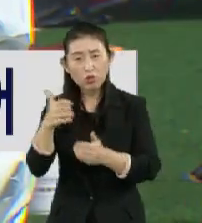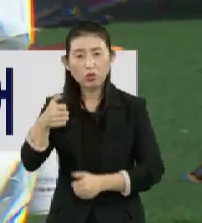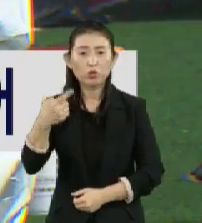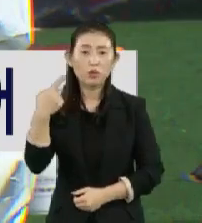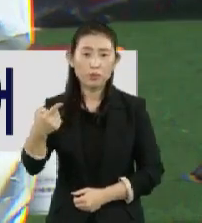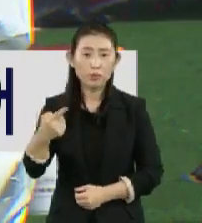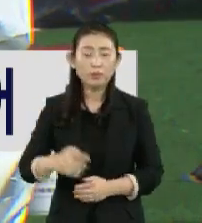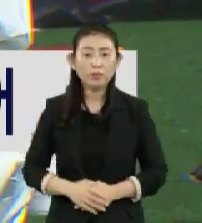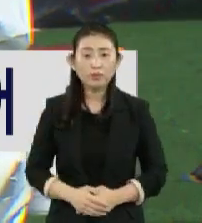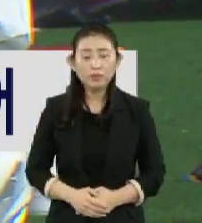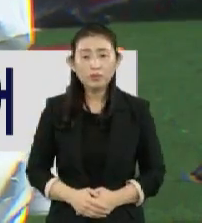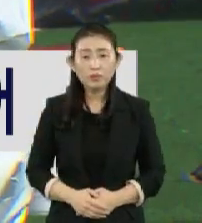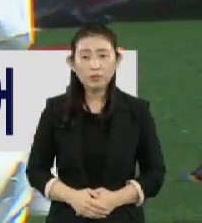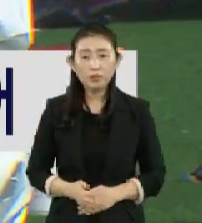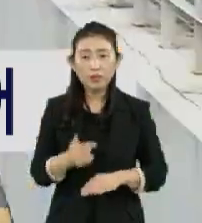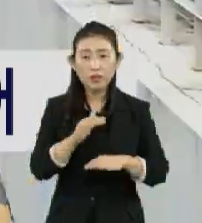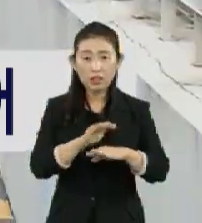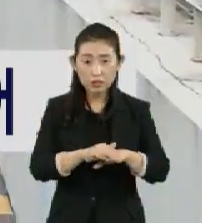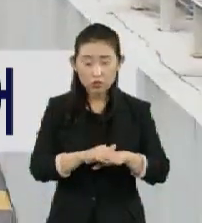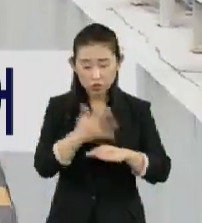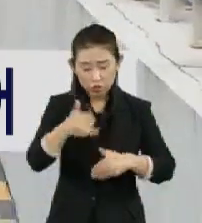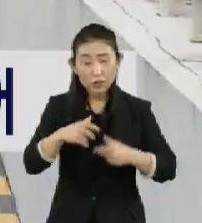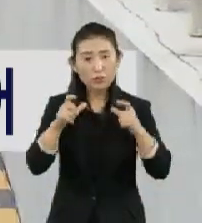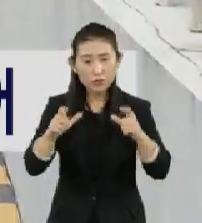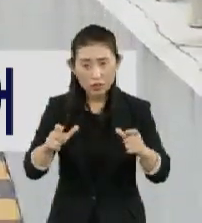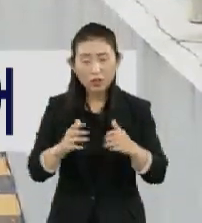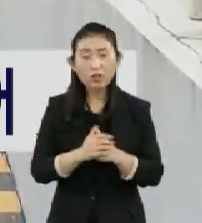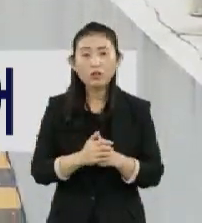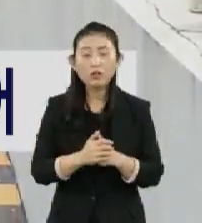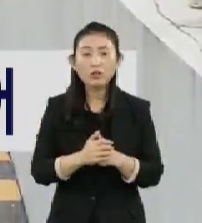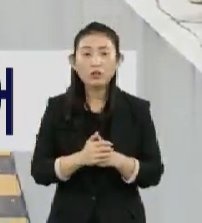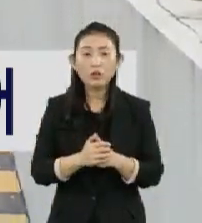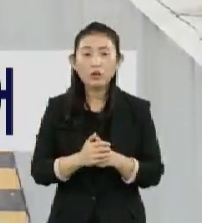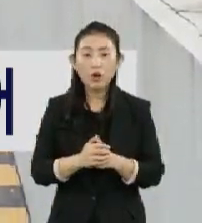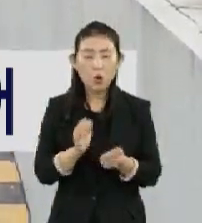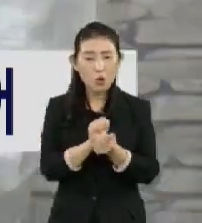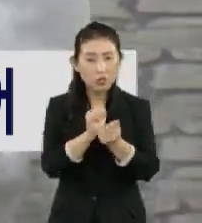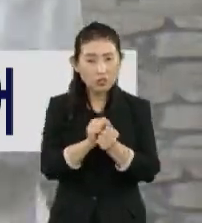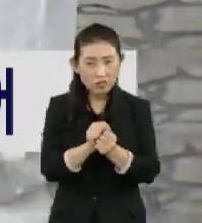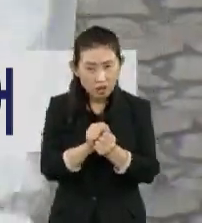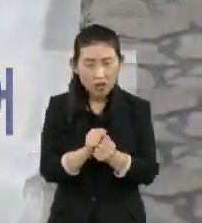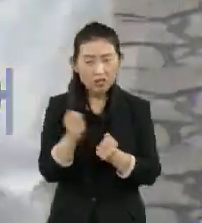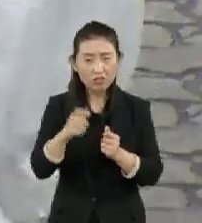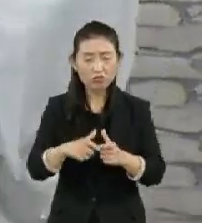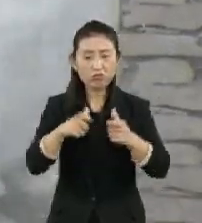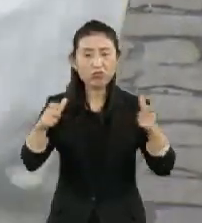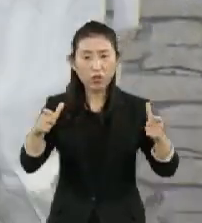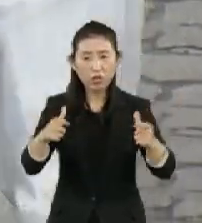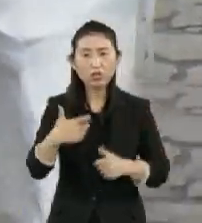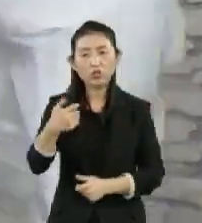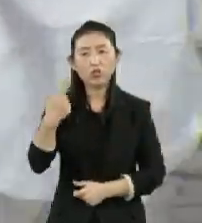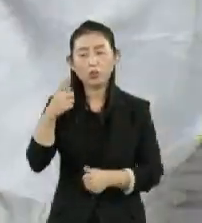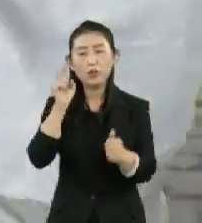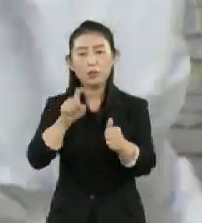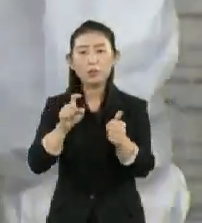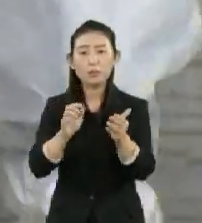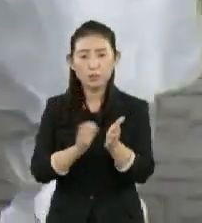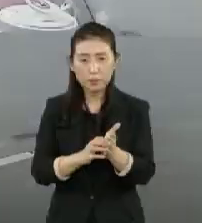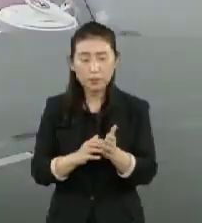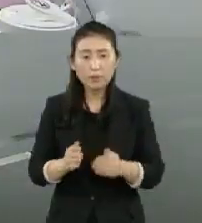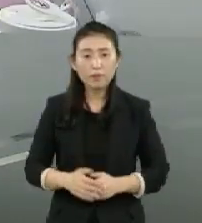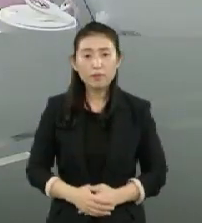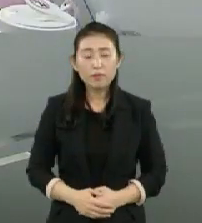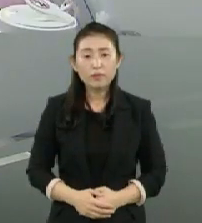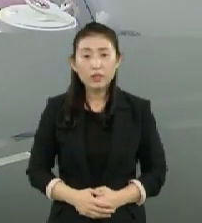사망자가 발생했습니다. 대전과 달리 충남에서는 연휴가 끝나면서 확진자들이 다시 늘어 61명이 추가 확진